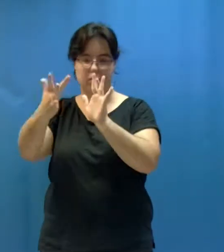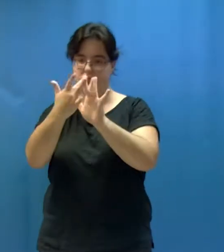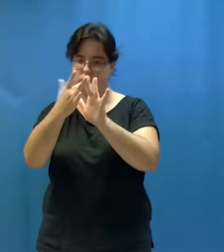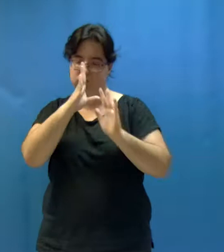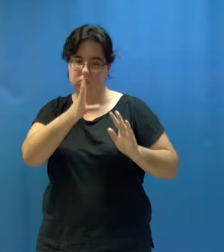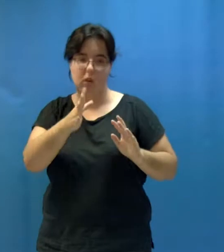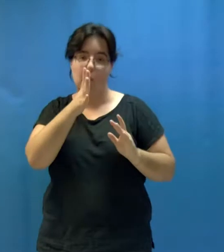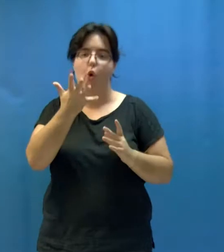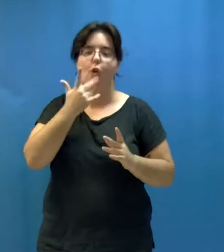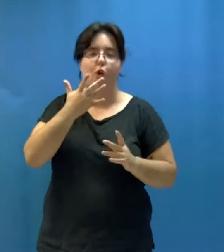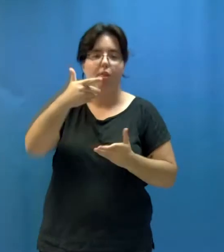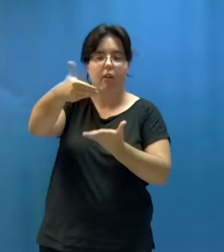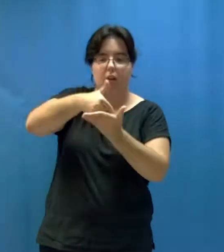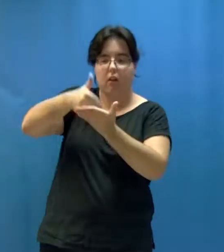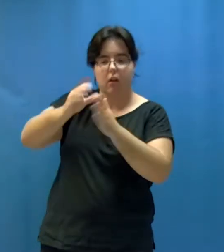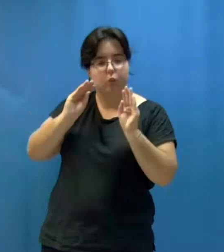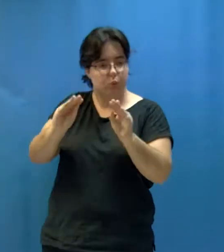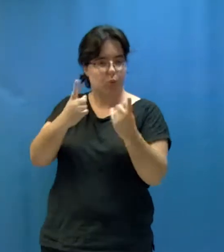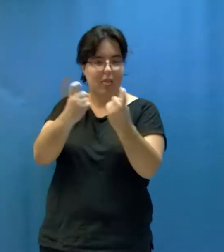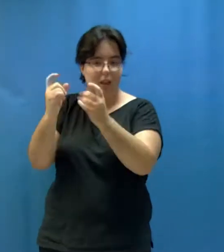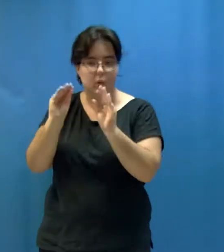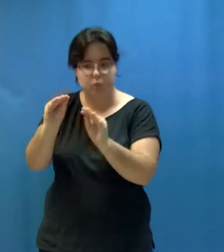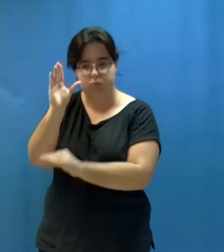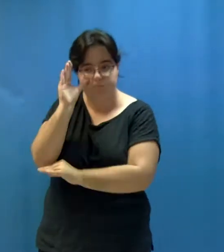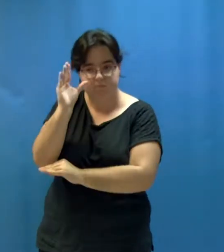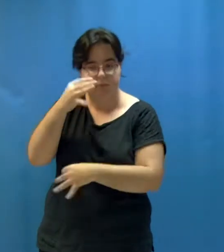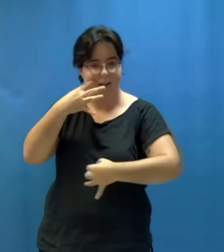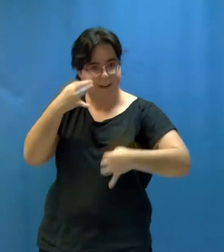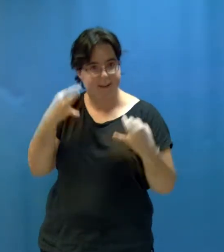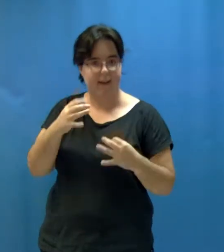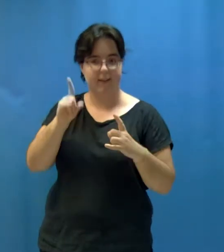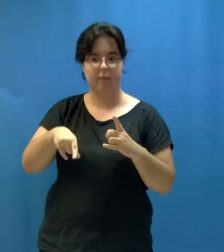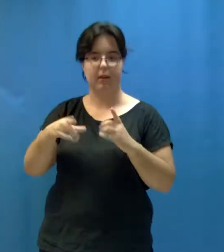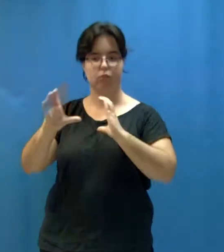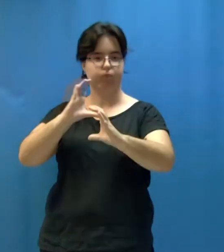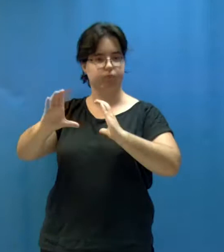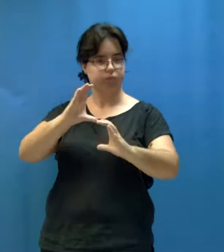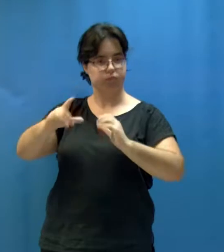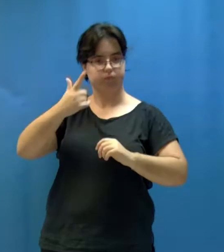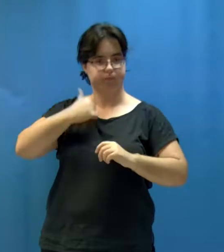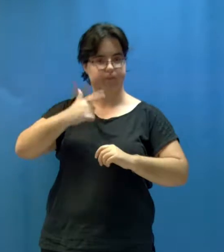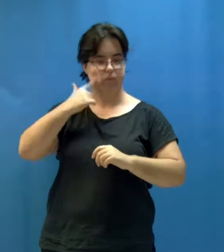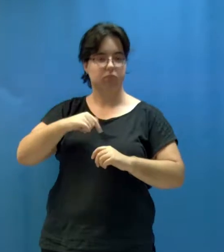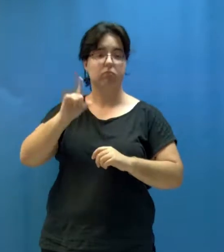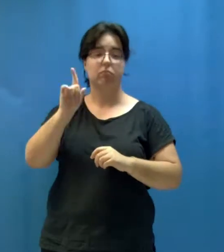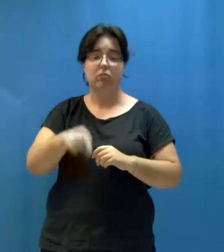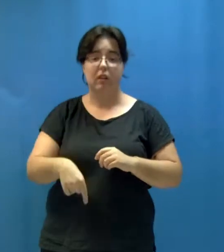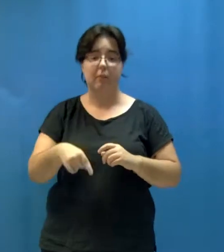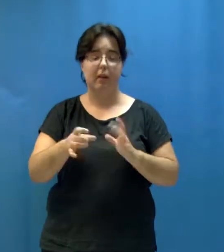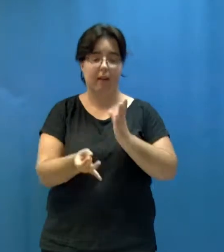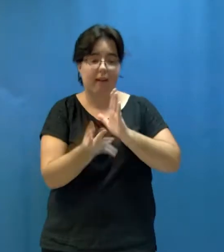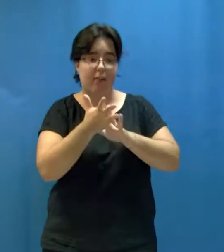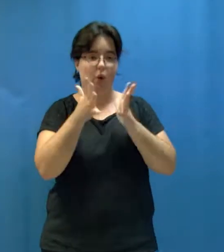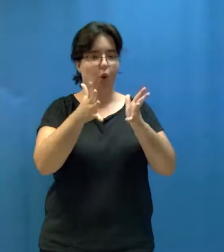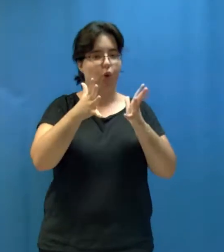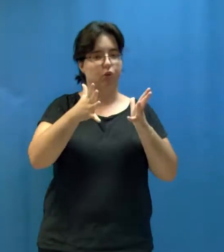seues demandes i les seues necessitats, les seues opinions i per a obrir vies de comunicació. La creació del Consell Municipal de Persones Majors respon